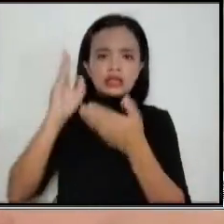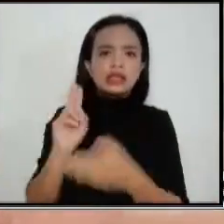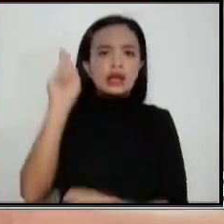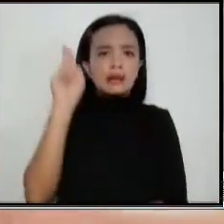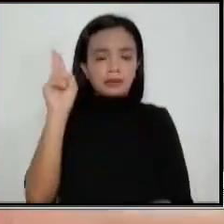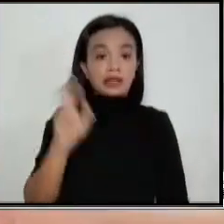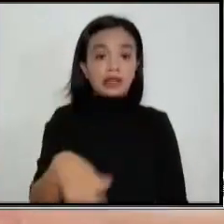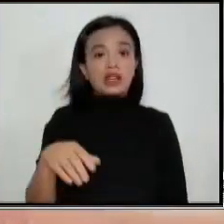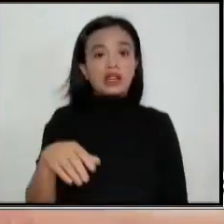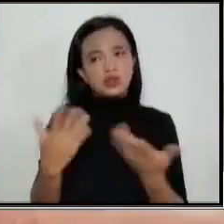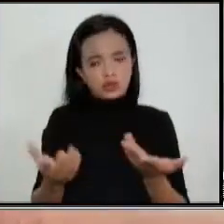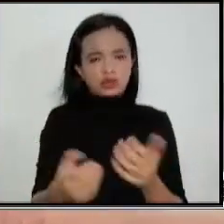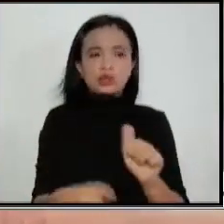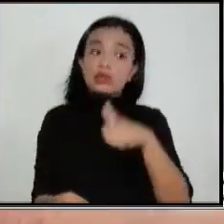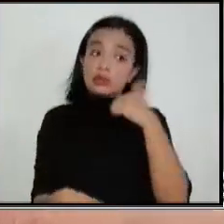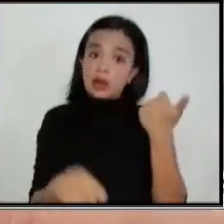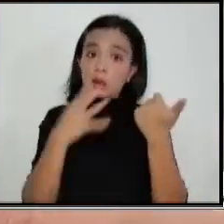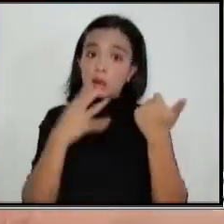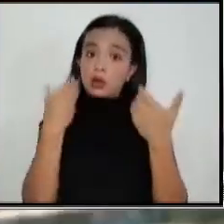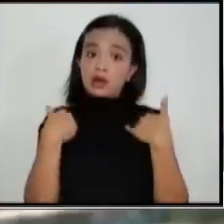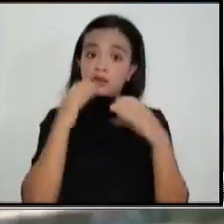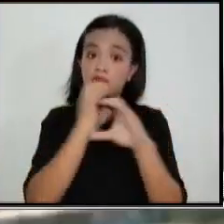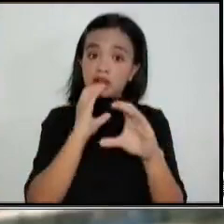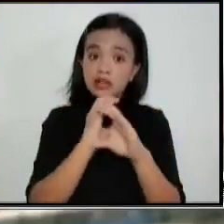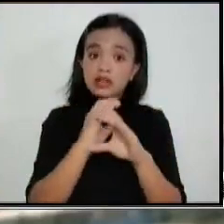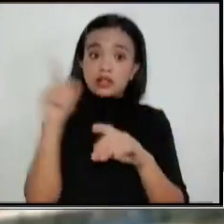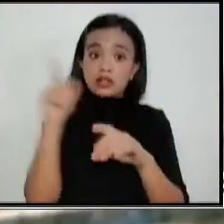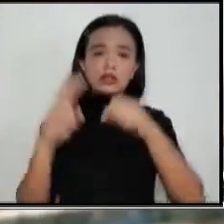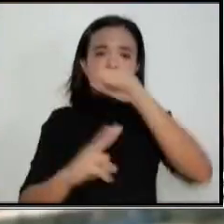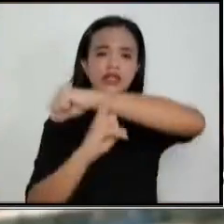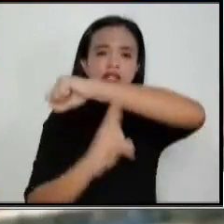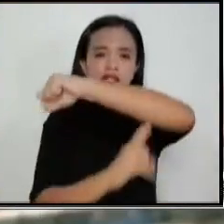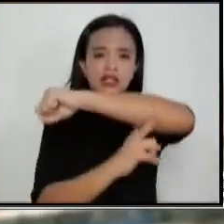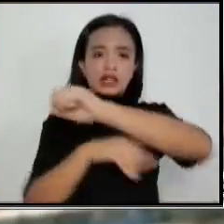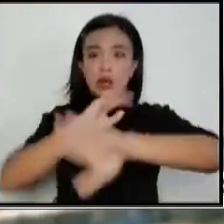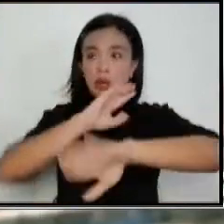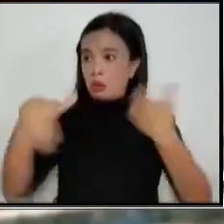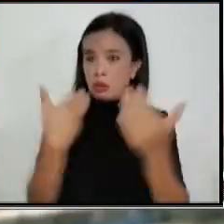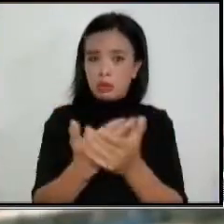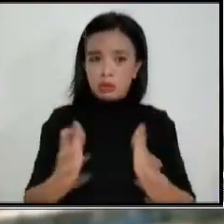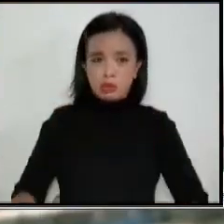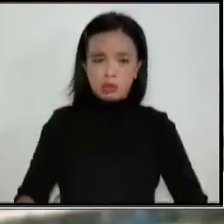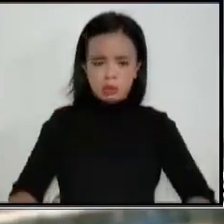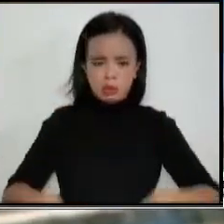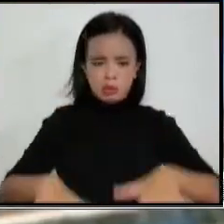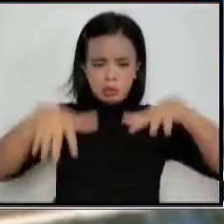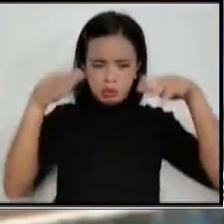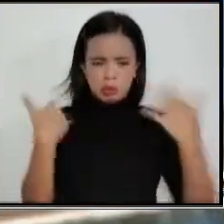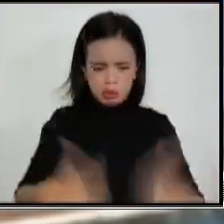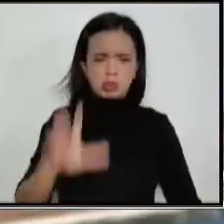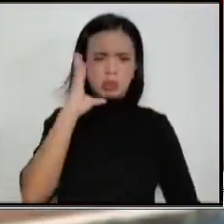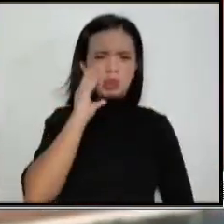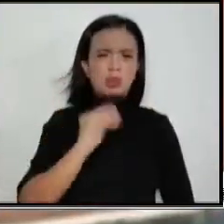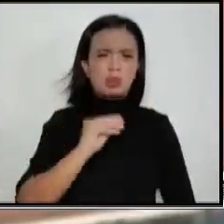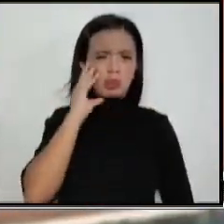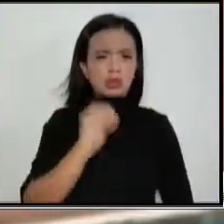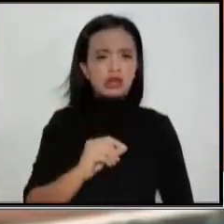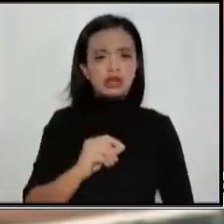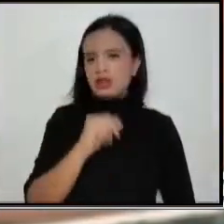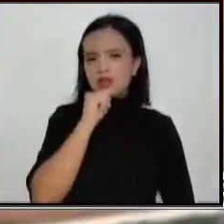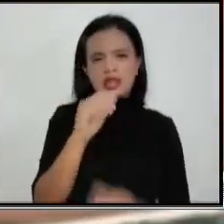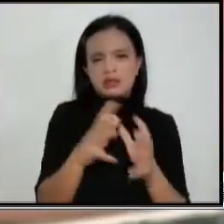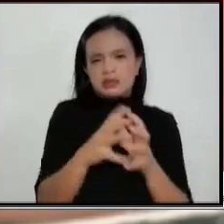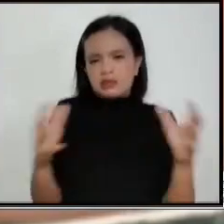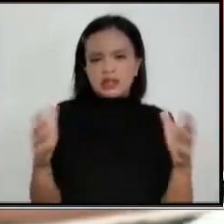ibang may sasakyan, dito inalagay sa tulay. Lahat na ng bahay, inabot ko dito eh. Wala pang masyadong bahay,